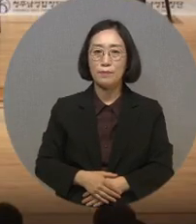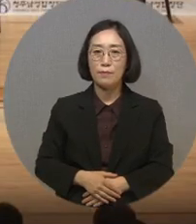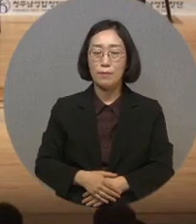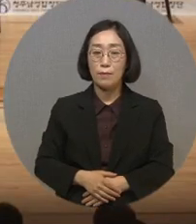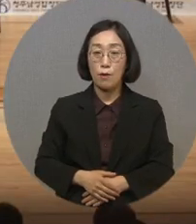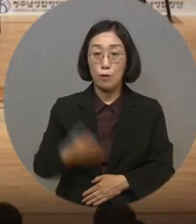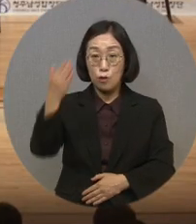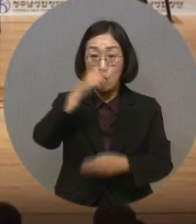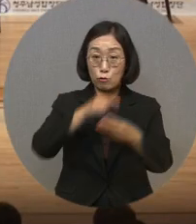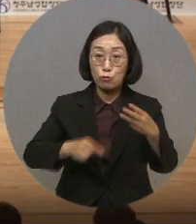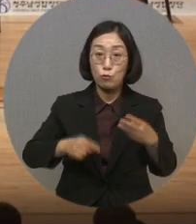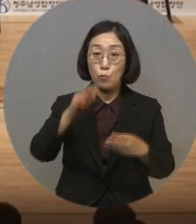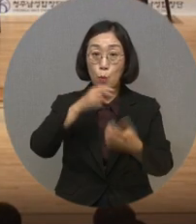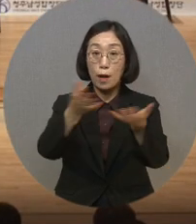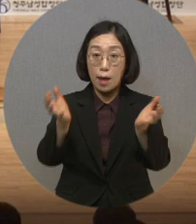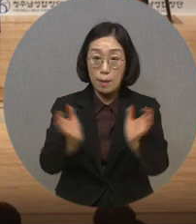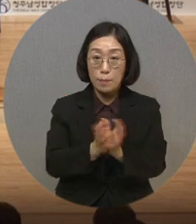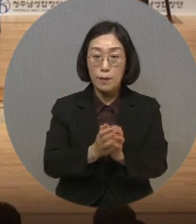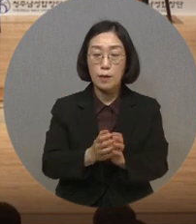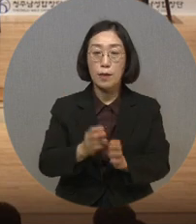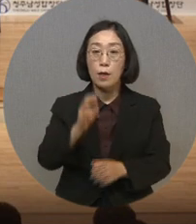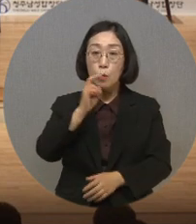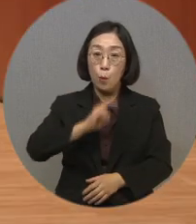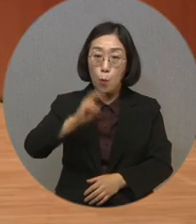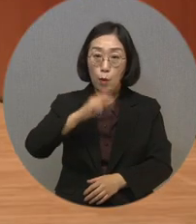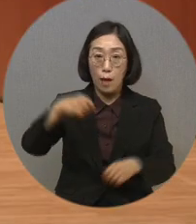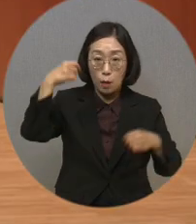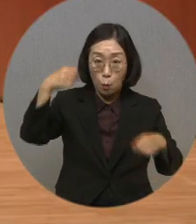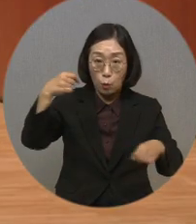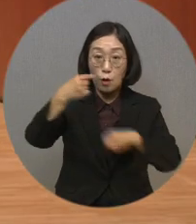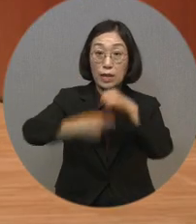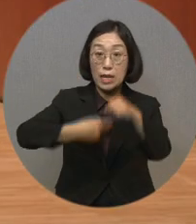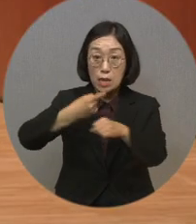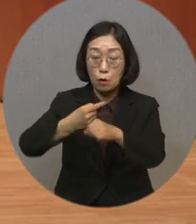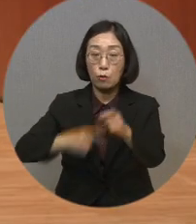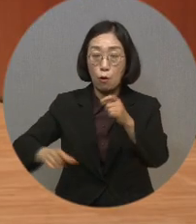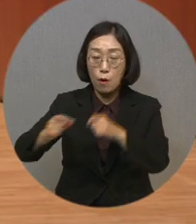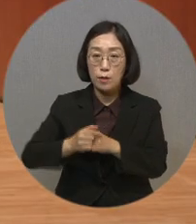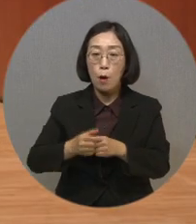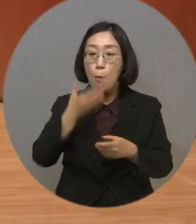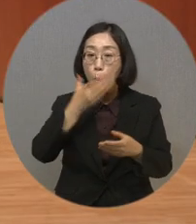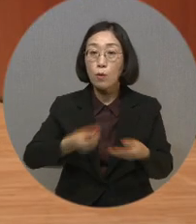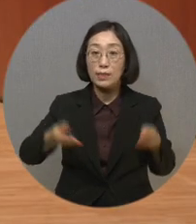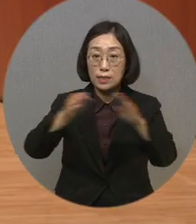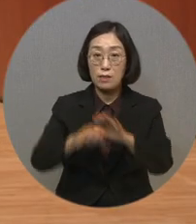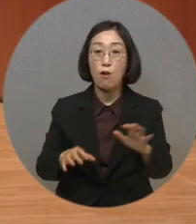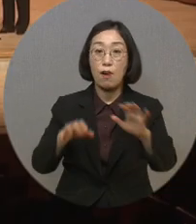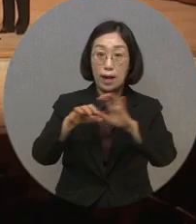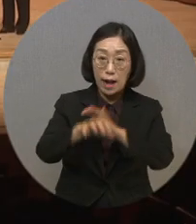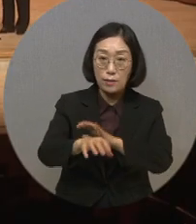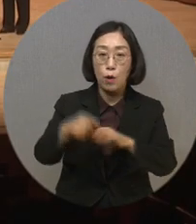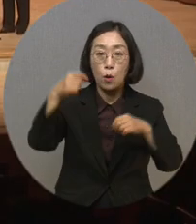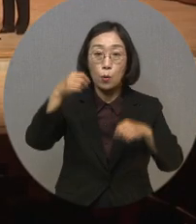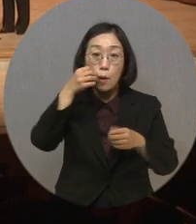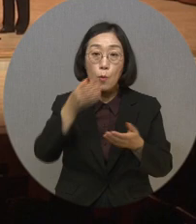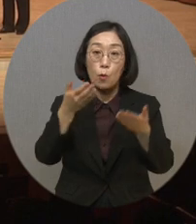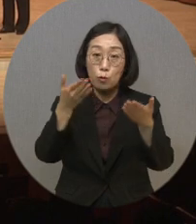한편 청주 남성합창단은 정기 연주회 이외에도 복지시설 등을 방문해 찾아가는 음악회를